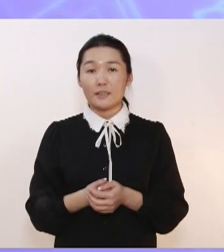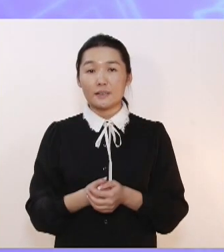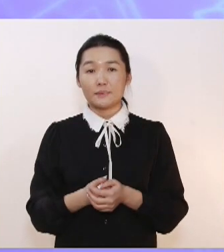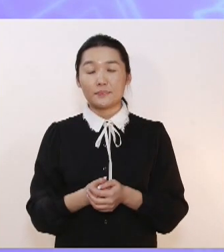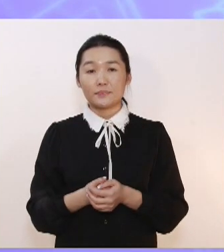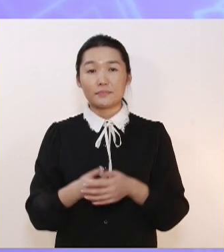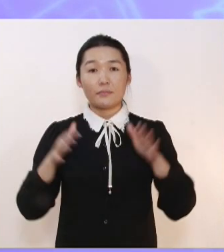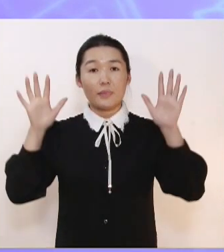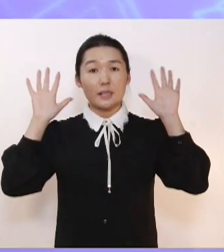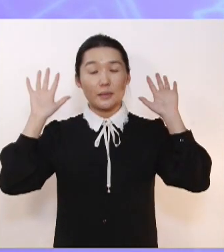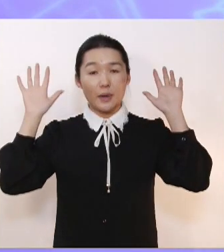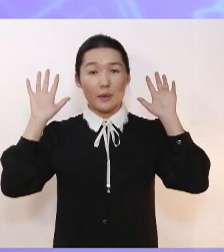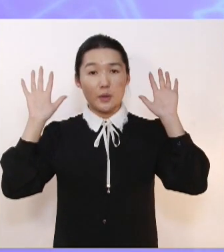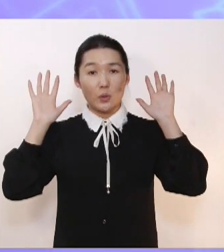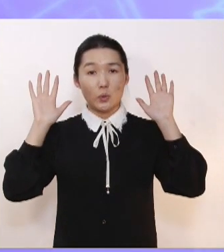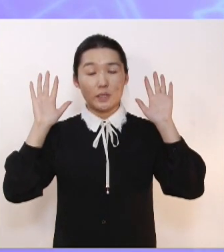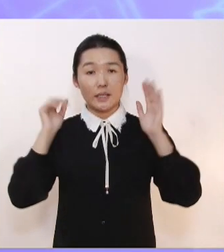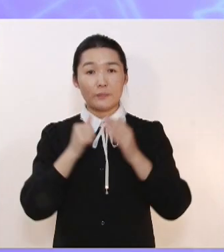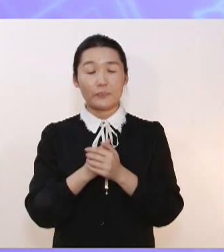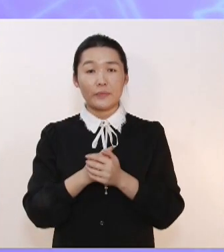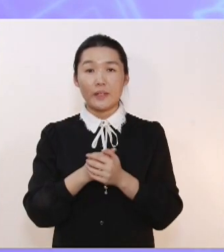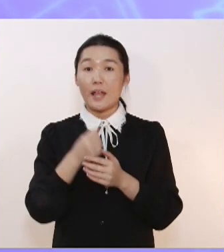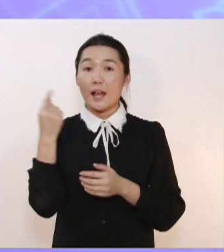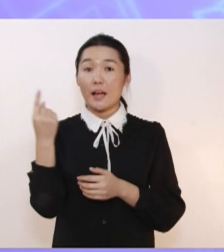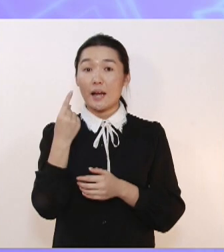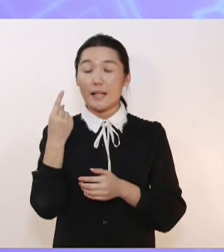Поднимаем руки мы по команде. Раз.